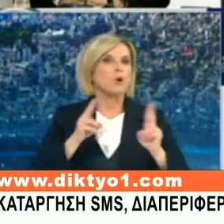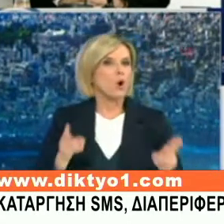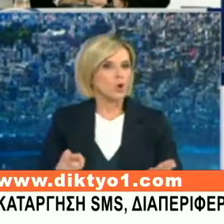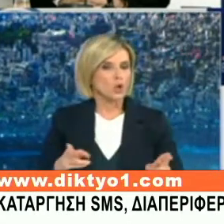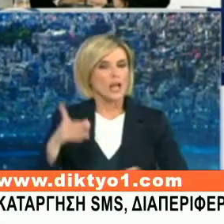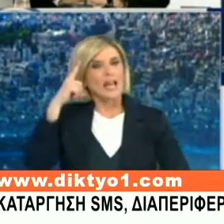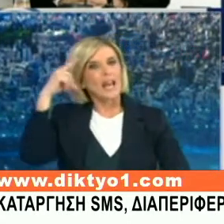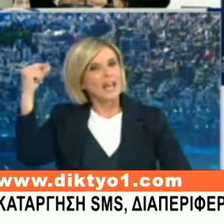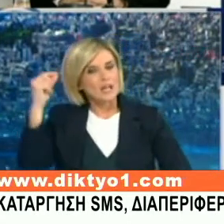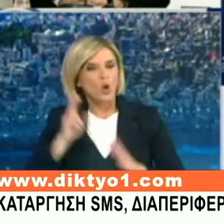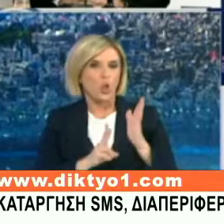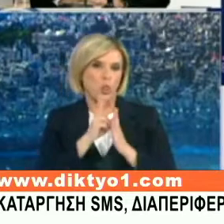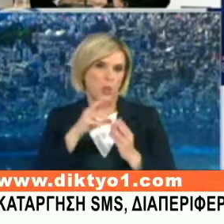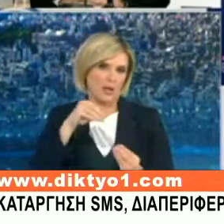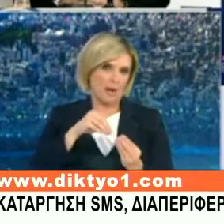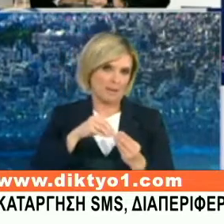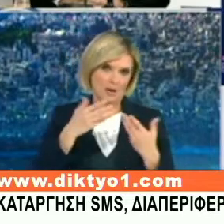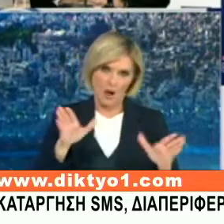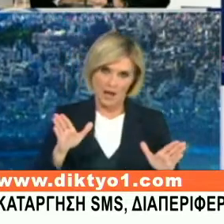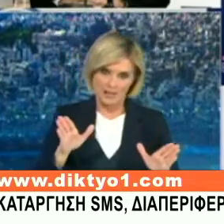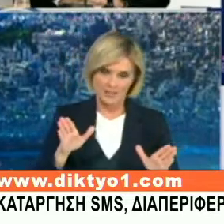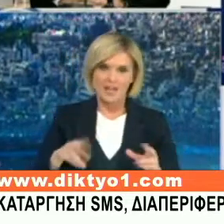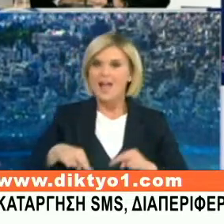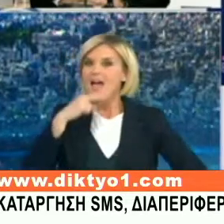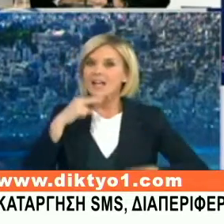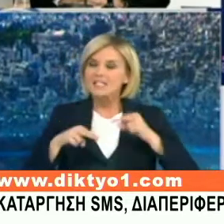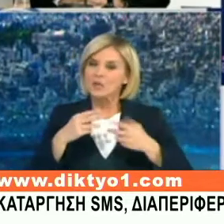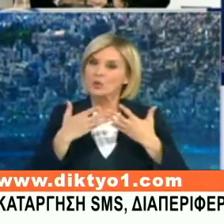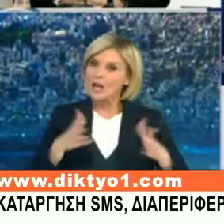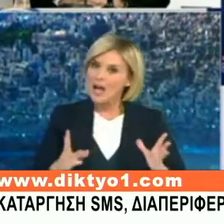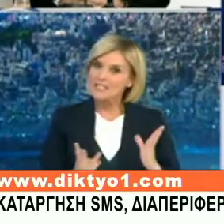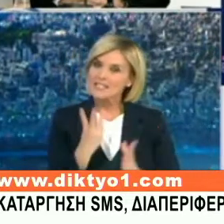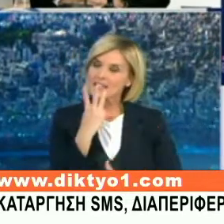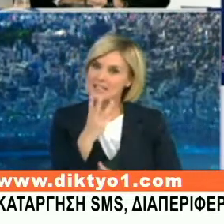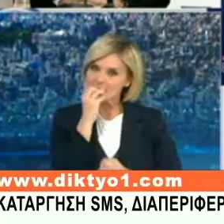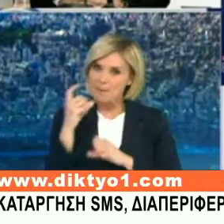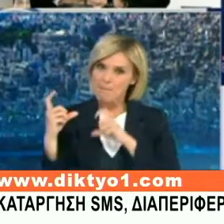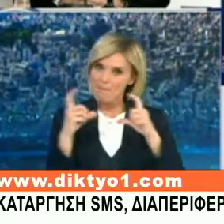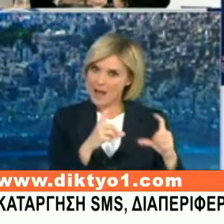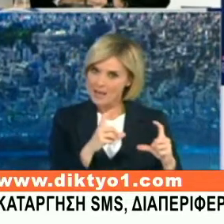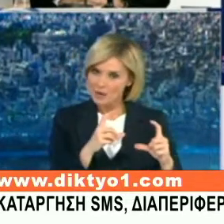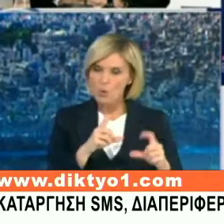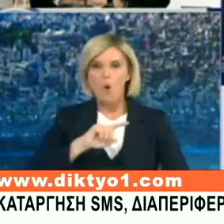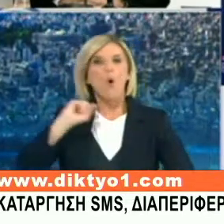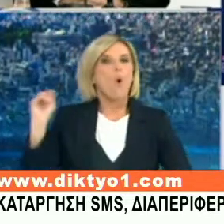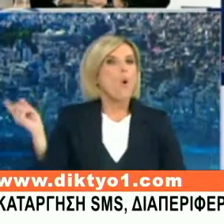λύκεια στις 12 Απριλίου, η εστίαση στις 3 Μαΐου και το σύνολο της πρωτοβάθμιας και της